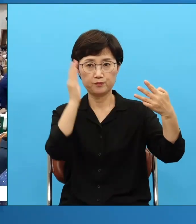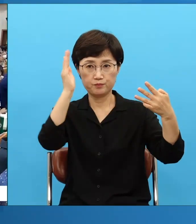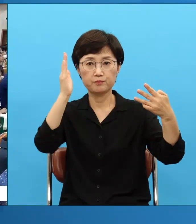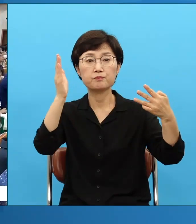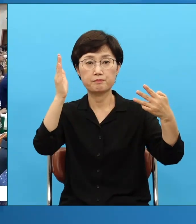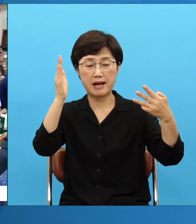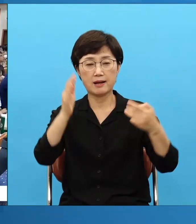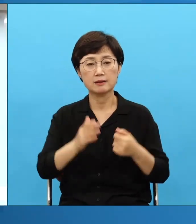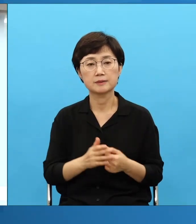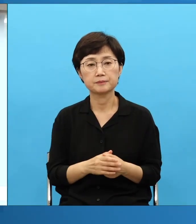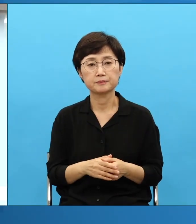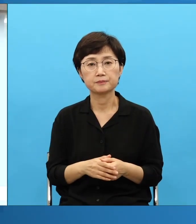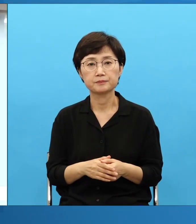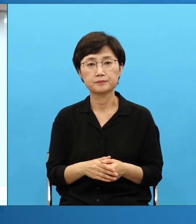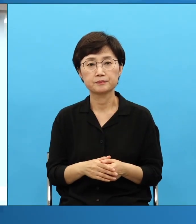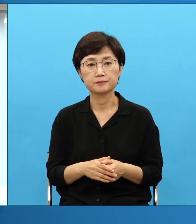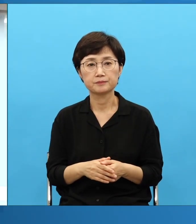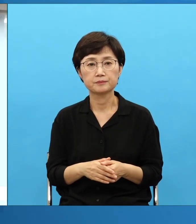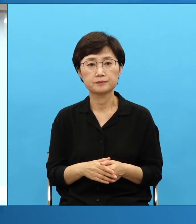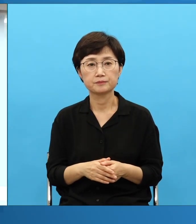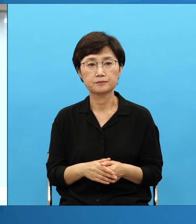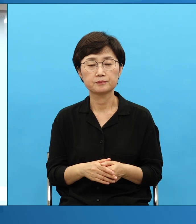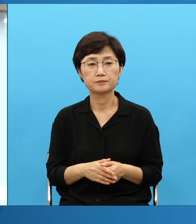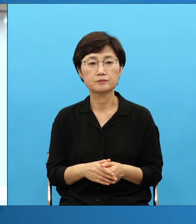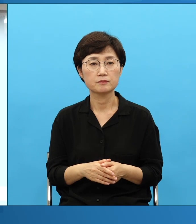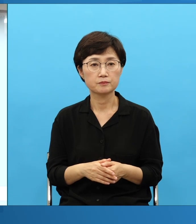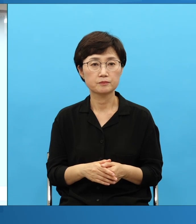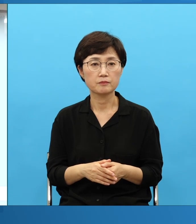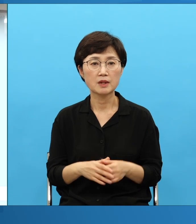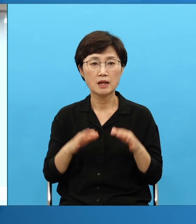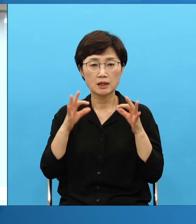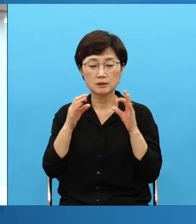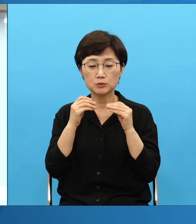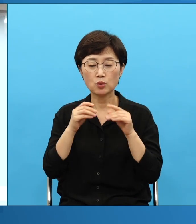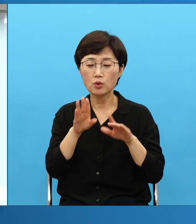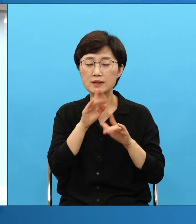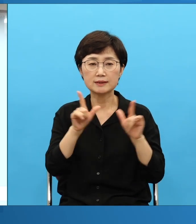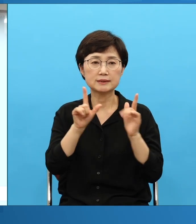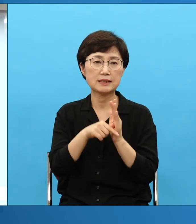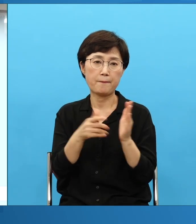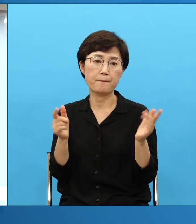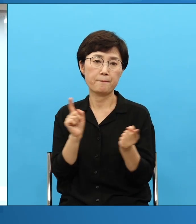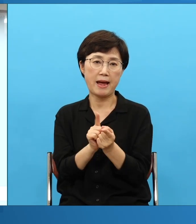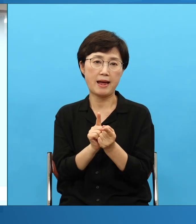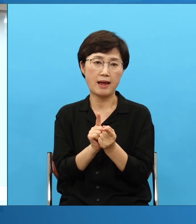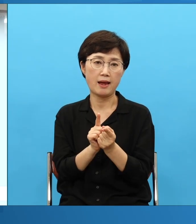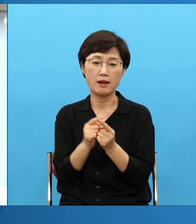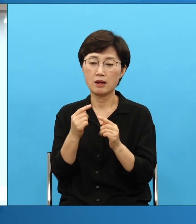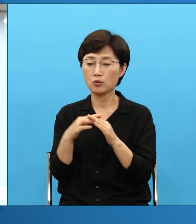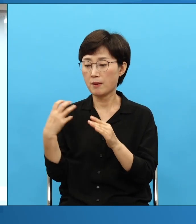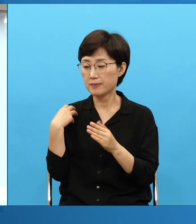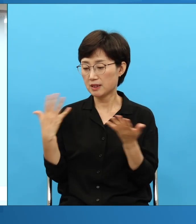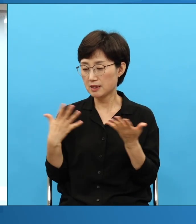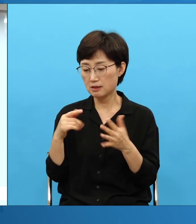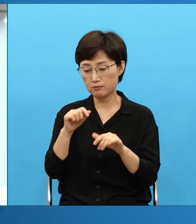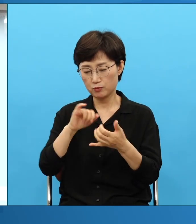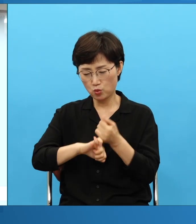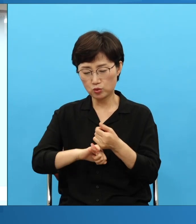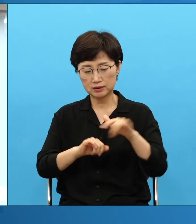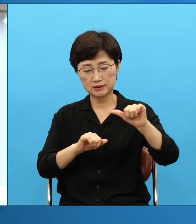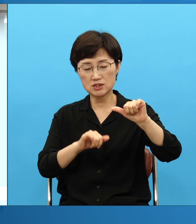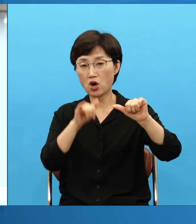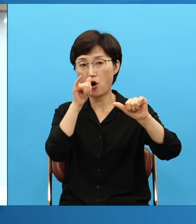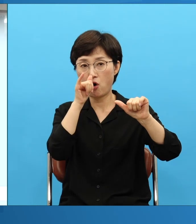메시지가 선포됐습니다. 류광수 목사는 금토일 시대에 교회가 꼭 해야 할 5가지에 대해